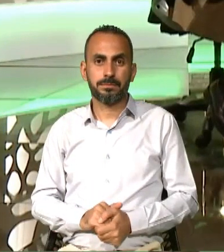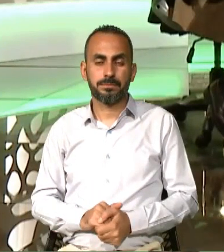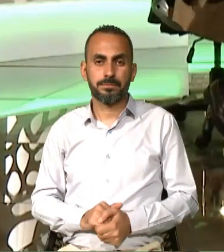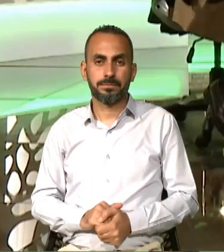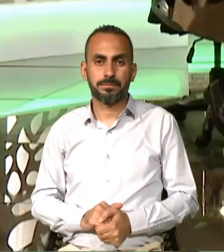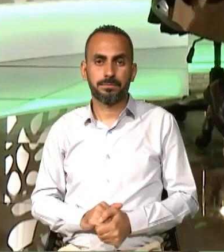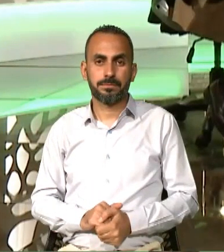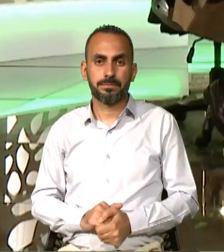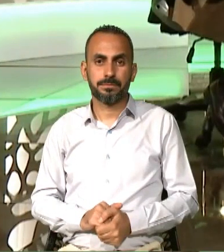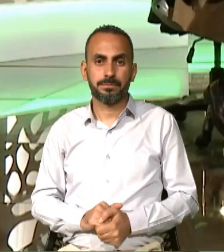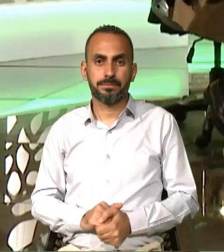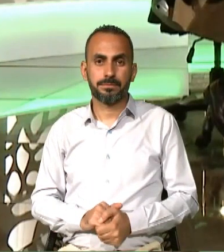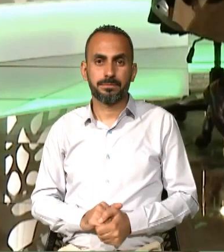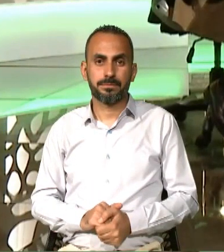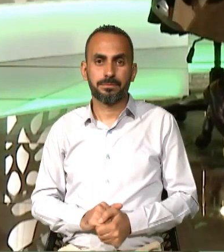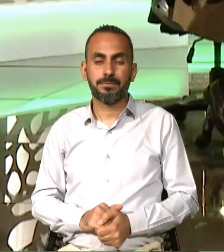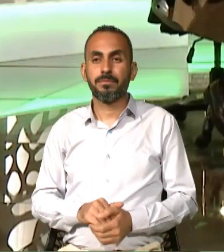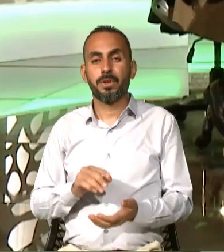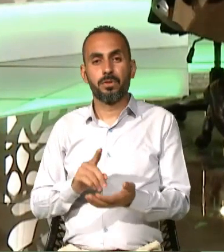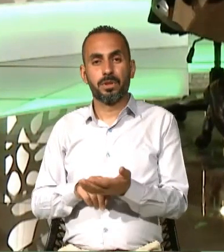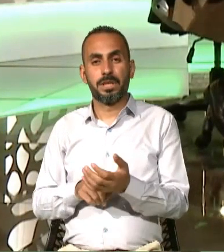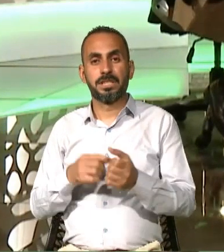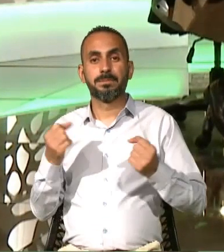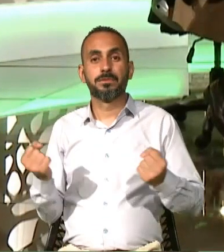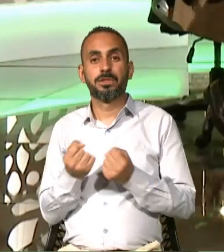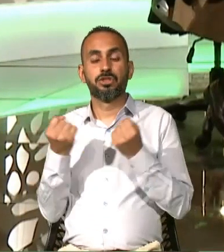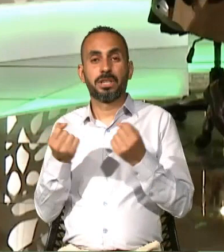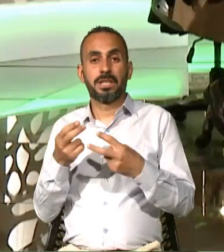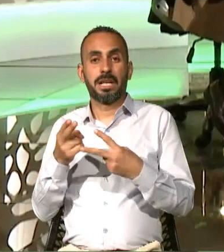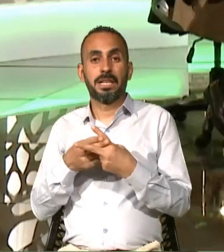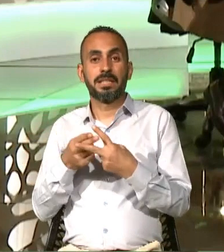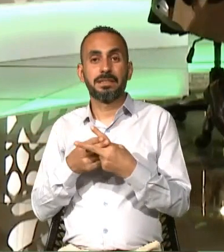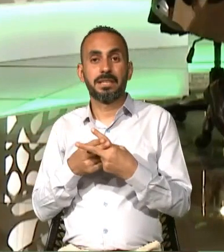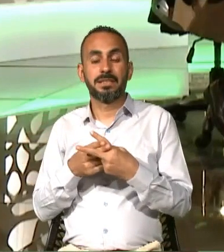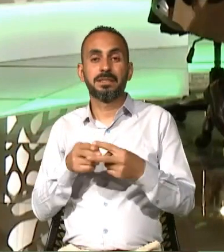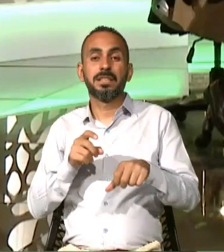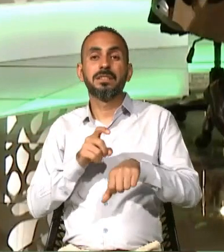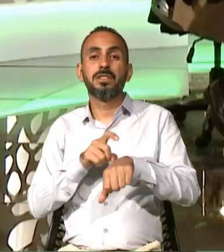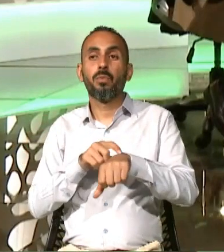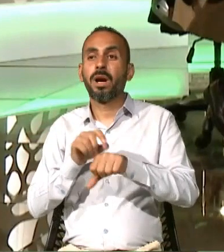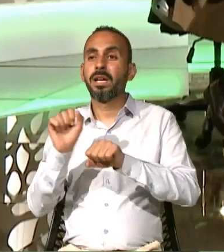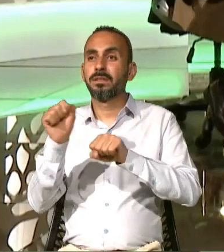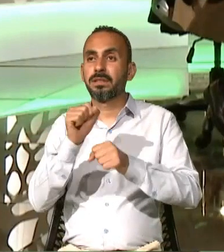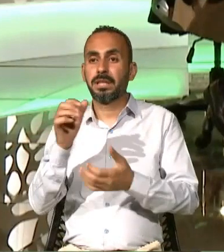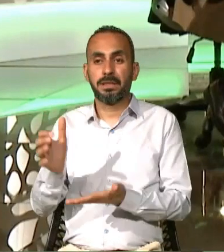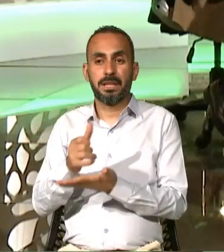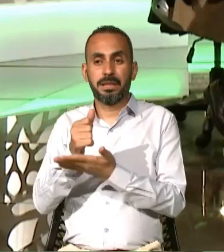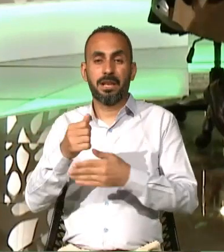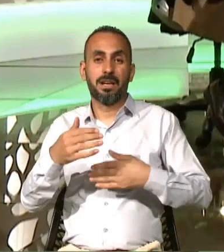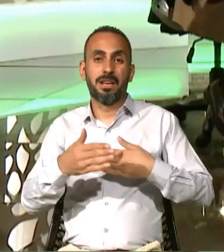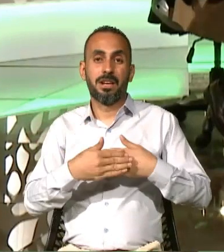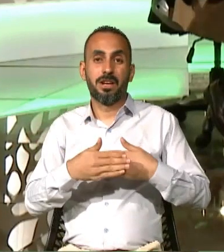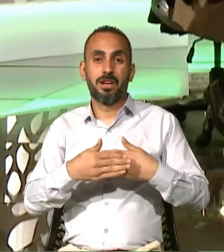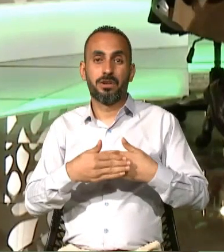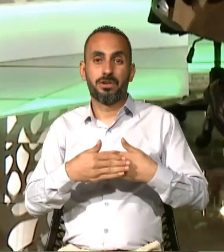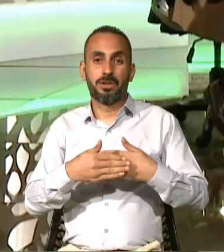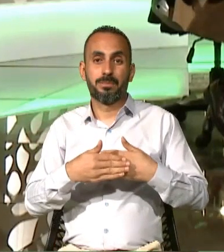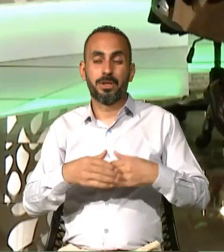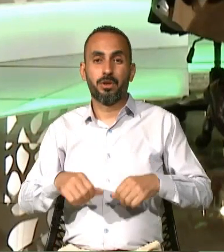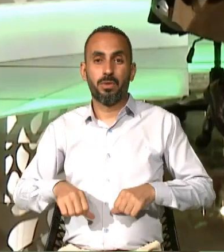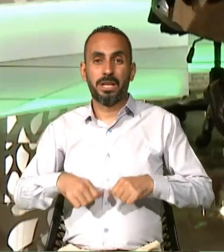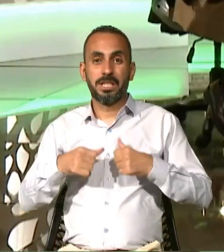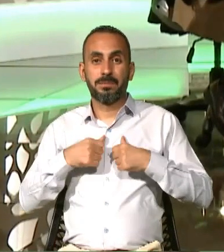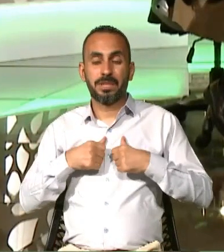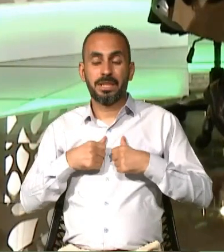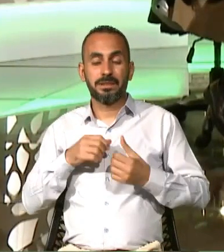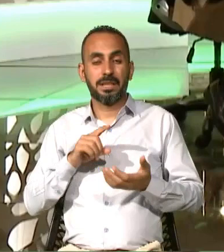فيه ويشجع الناس ان وقت النجاح قد اقترب. امين. وحياتنا لازم تكون في استعداد